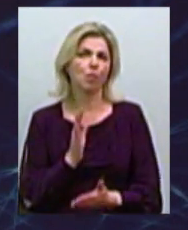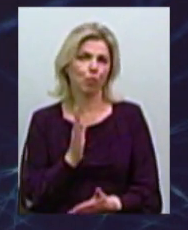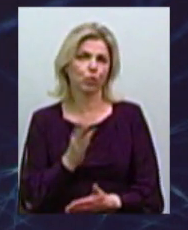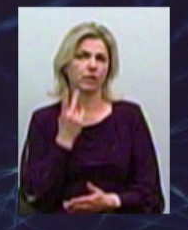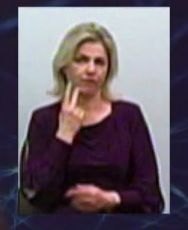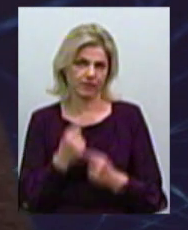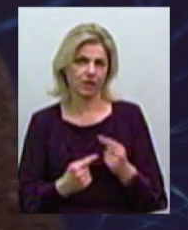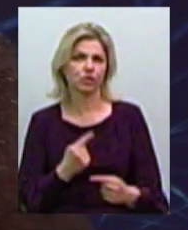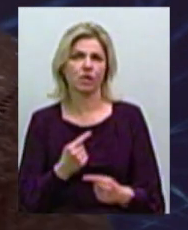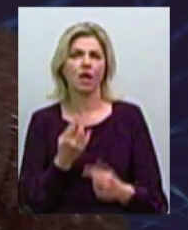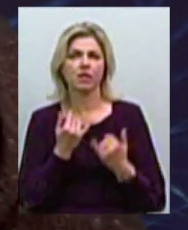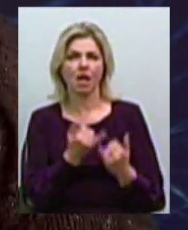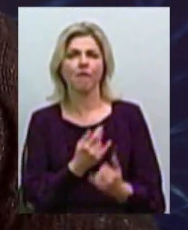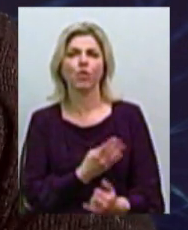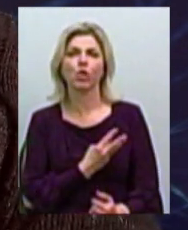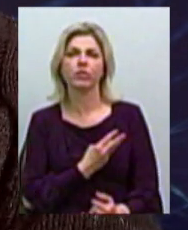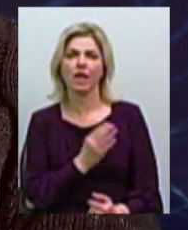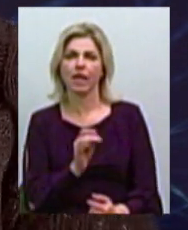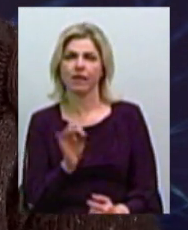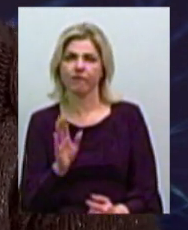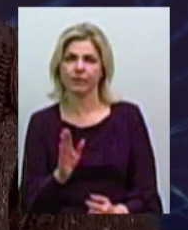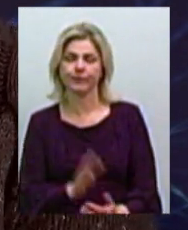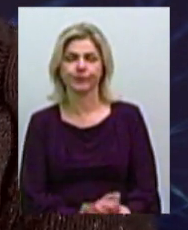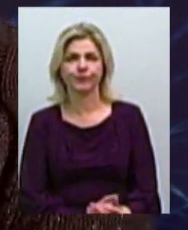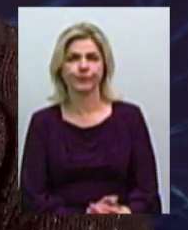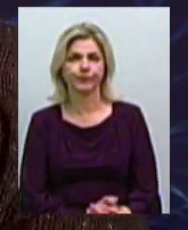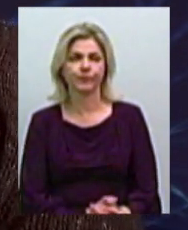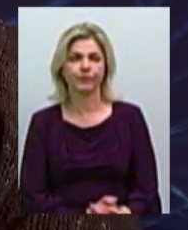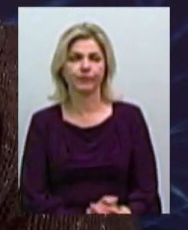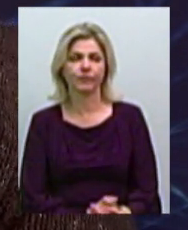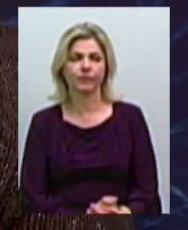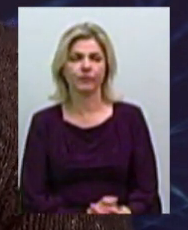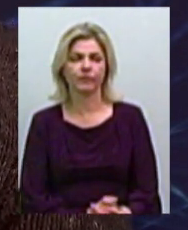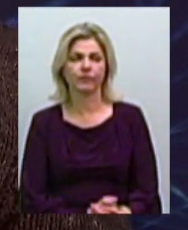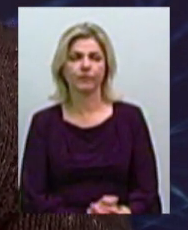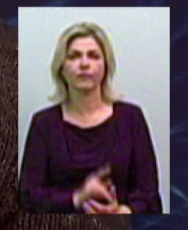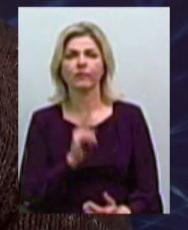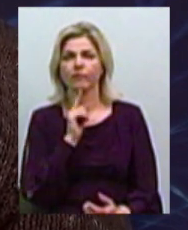для волонтерів. І дуже ну, якби важко усвідомлювати й те, що